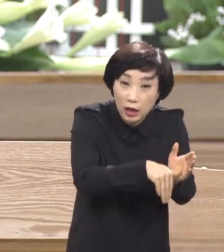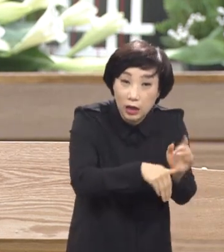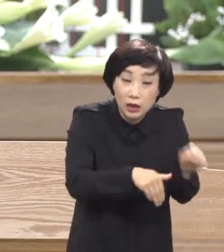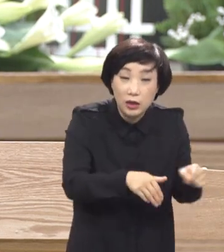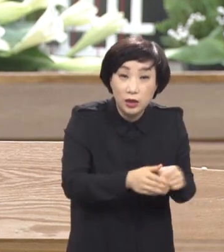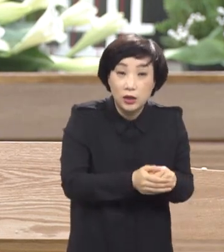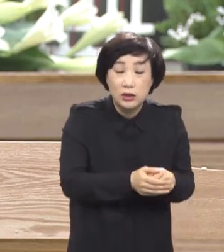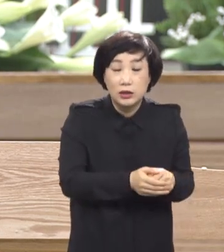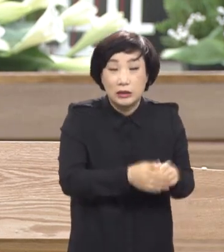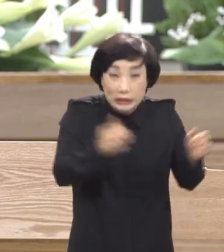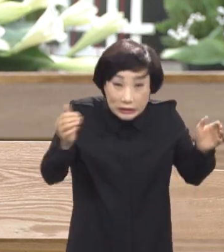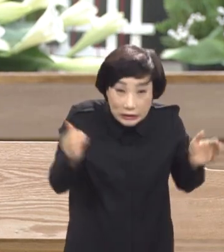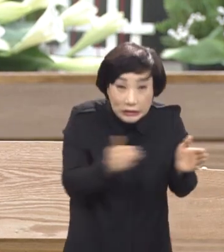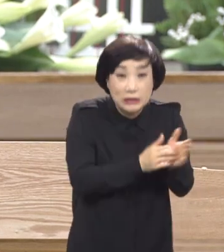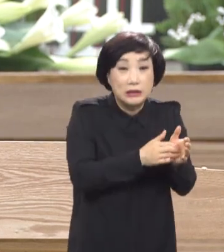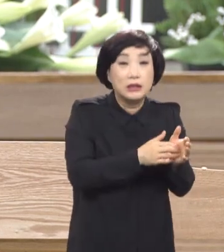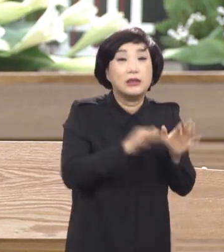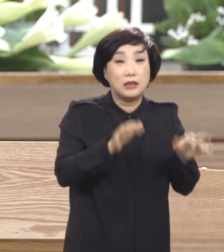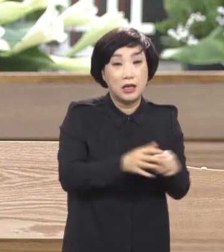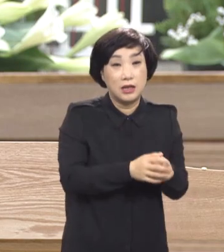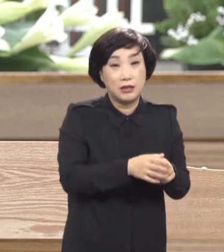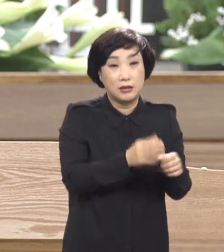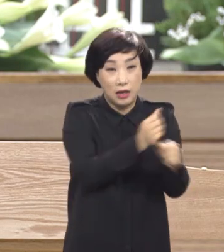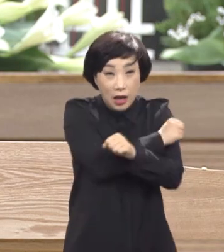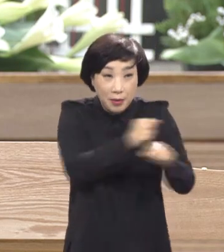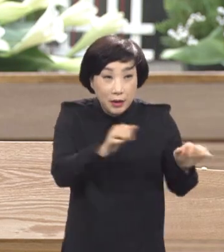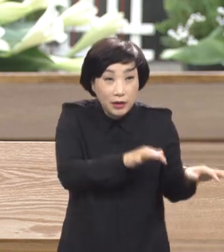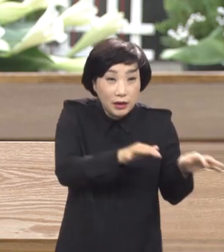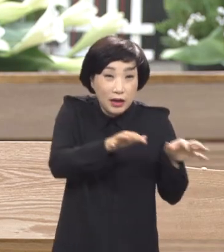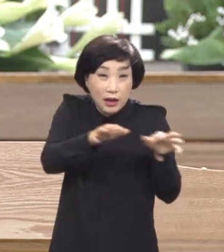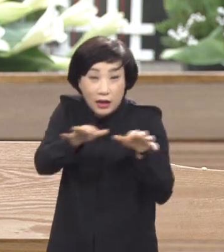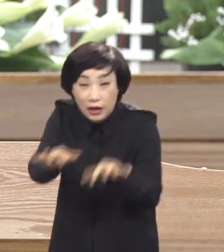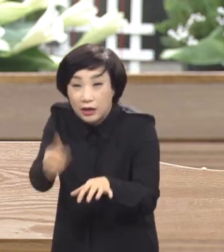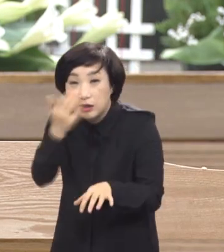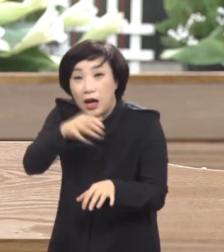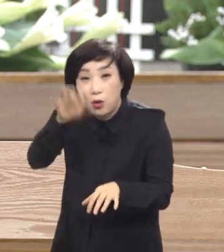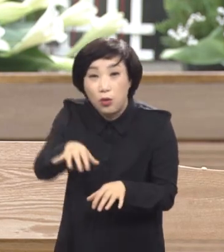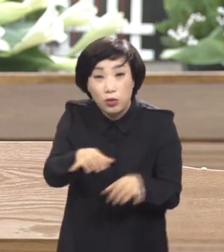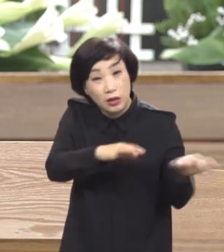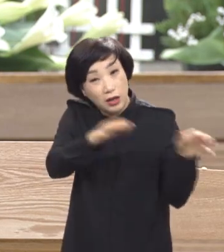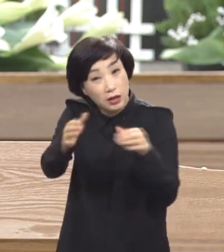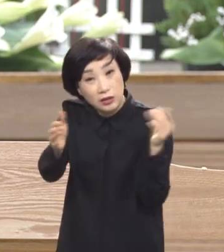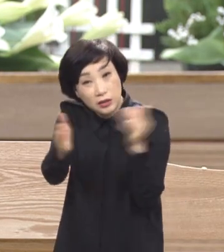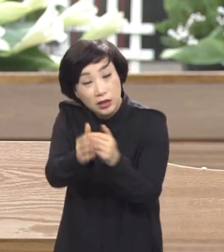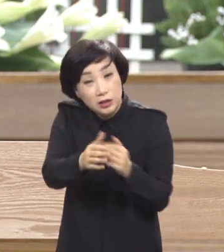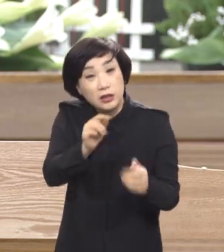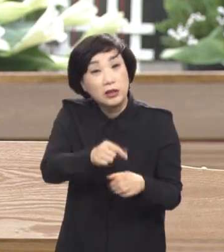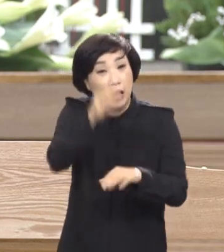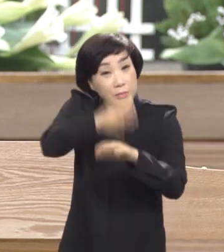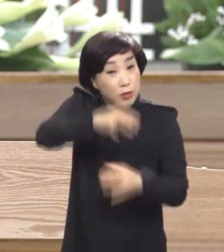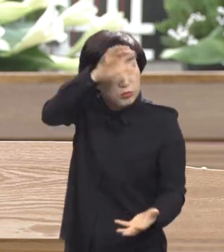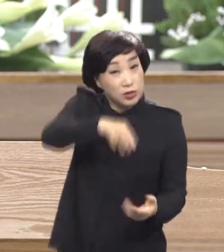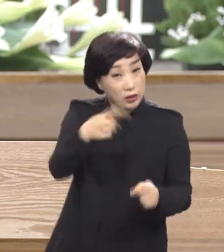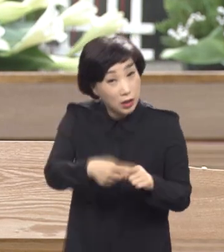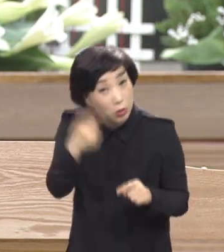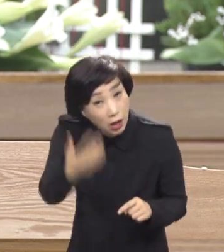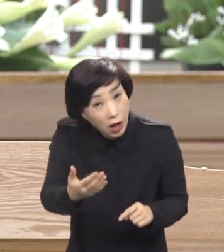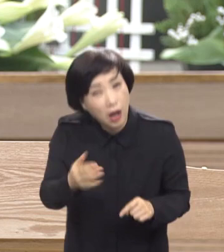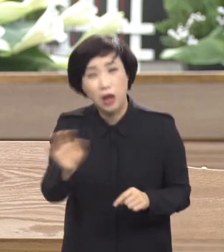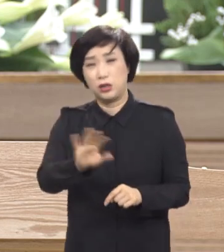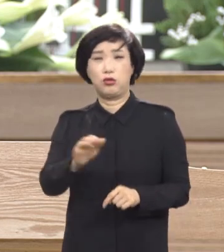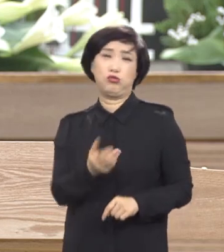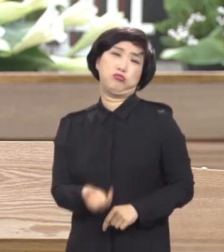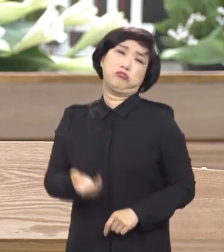종지부를 찍고 나와서 가난한 복지관 그 정도입니까 그 수준이 아니야 우리는